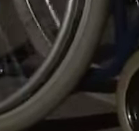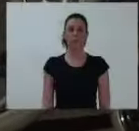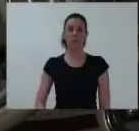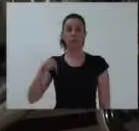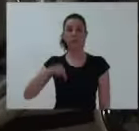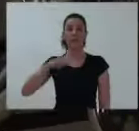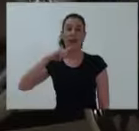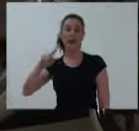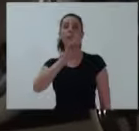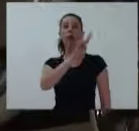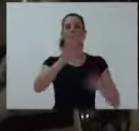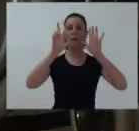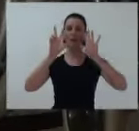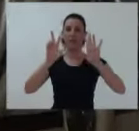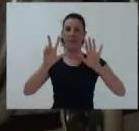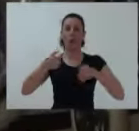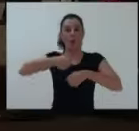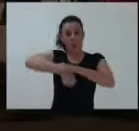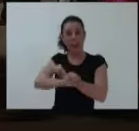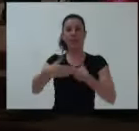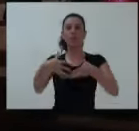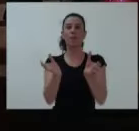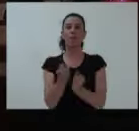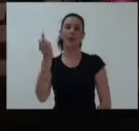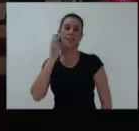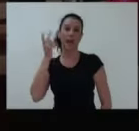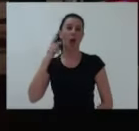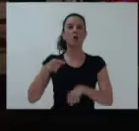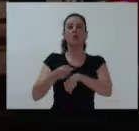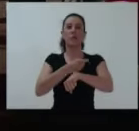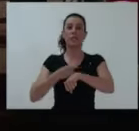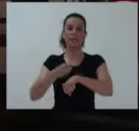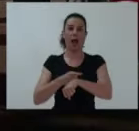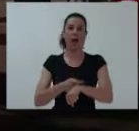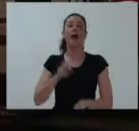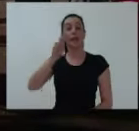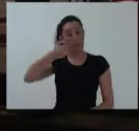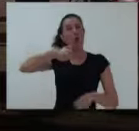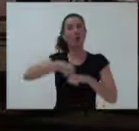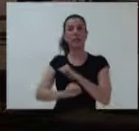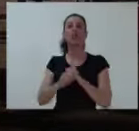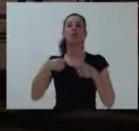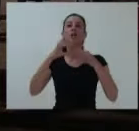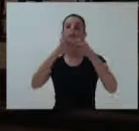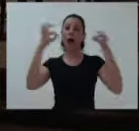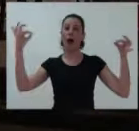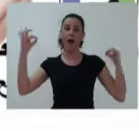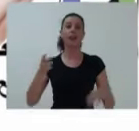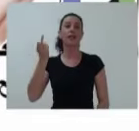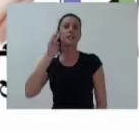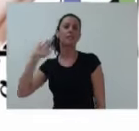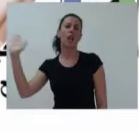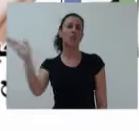وفي العام 2008 ولدت جمعية الإصغاء السويسرا كما ولد شعار الجمعية